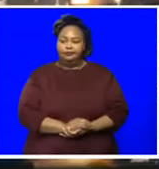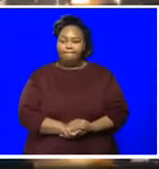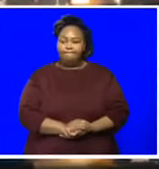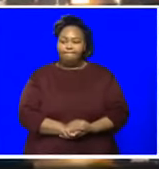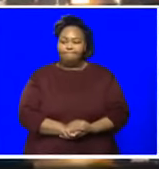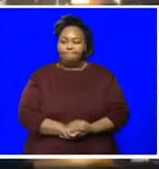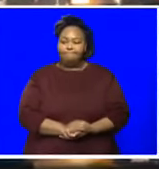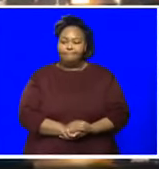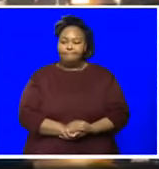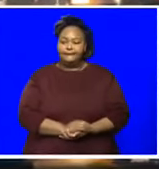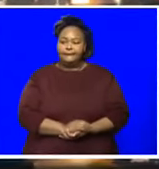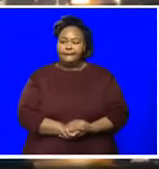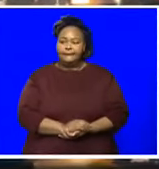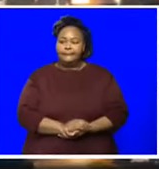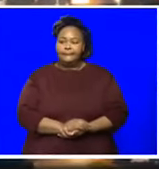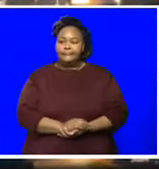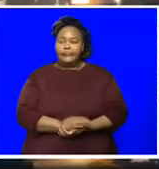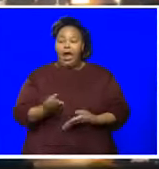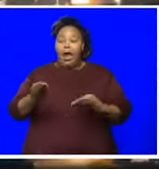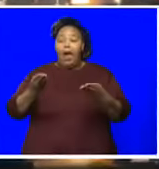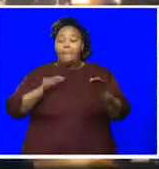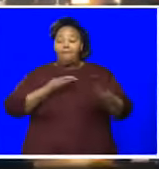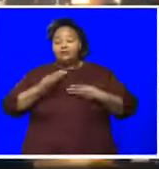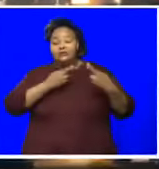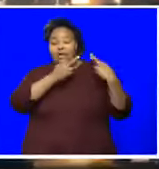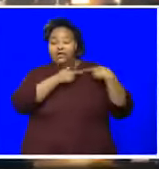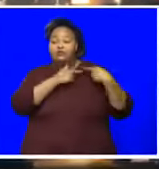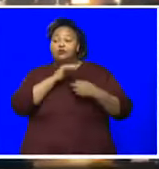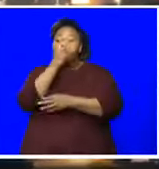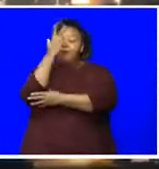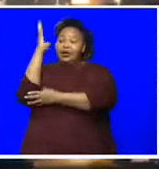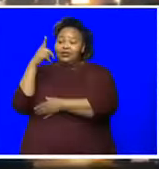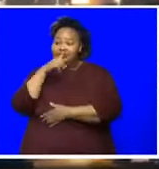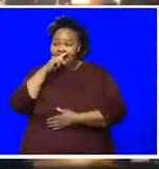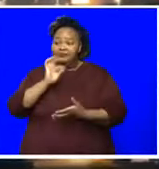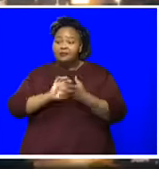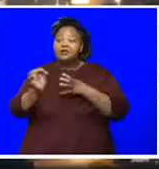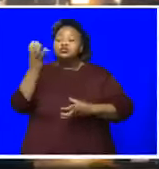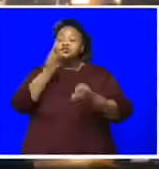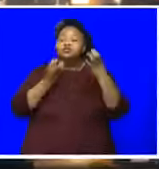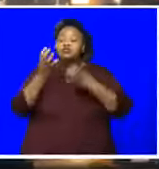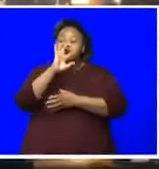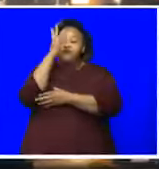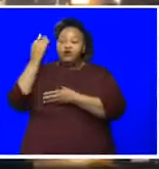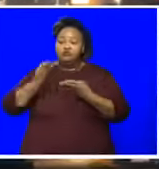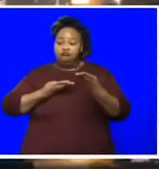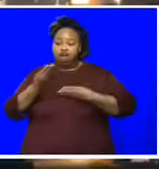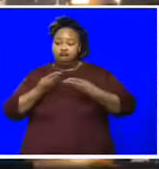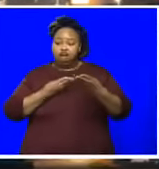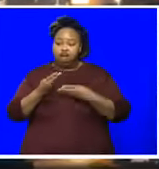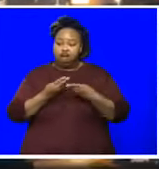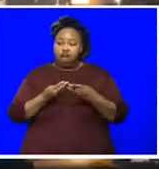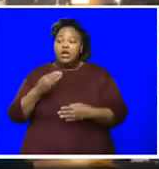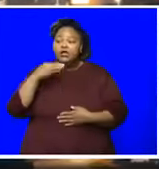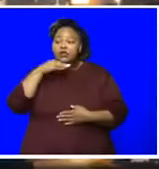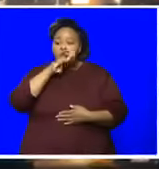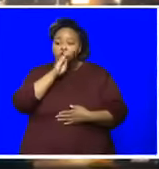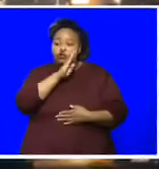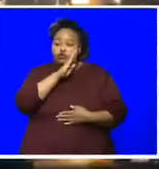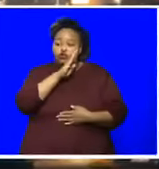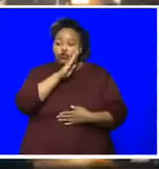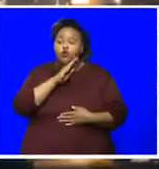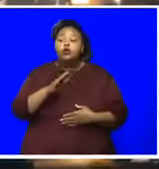Ingabane emahlathi ishiselweni forestry company inikele ngeticathulo letilinganiselwa etinkulungwaneni letimfica